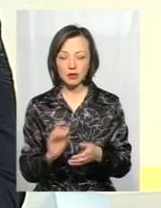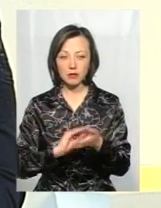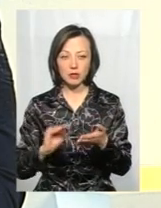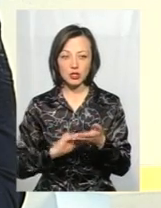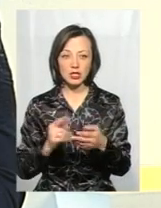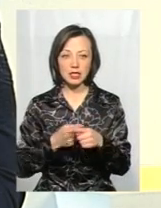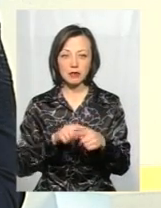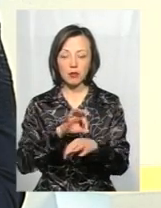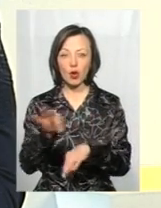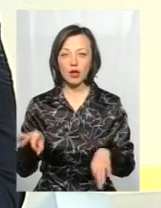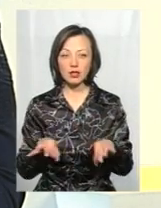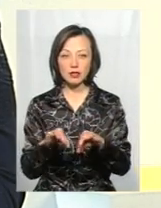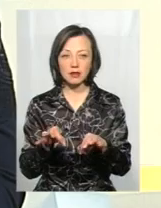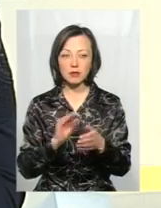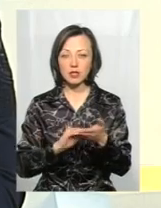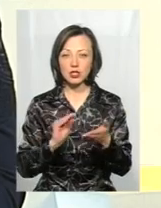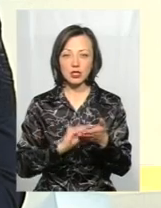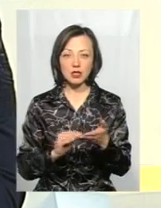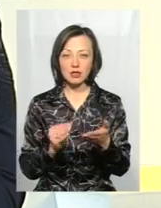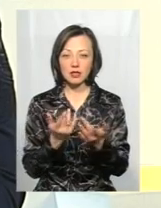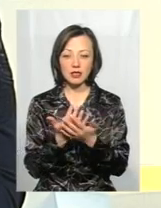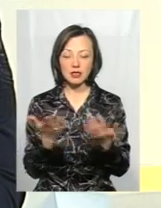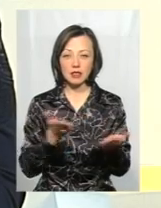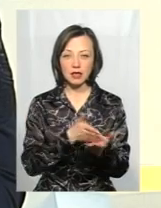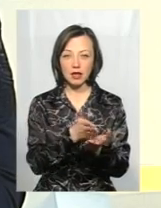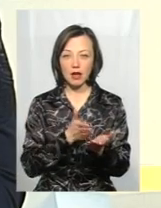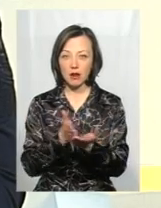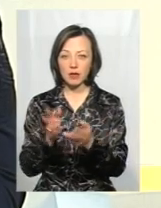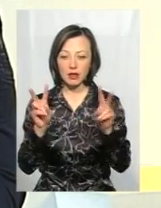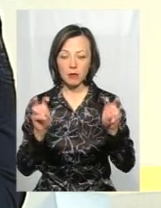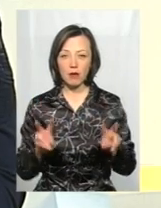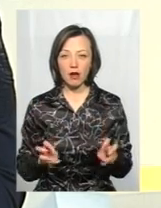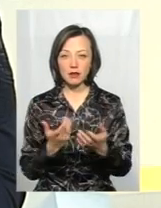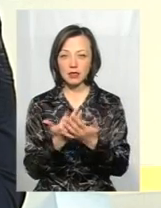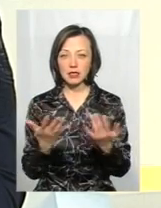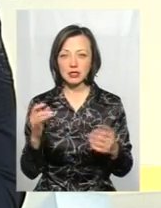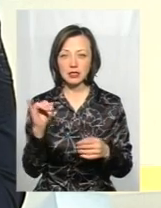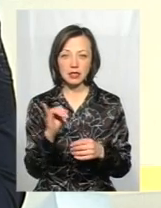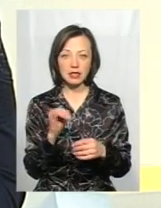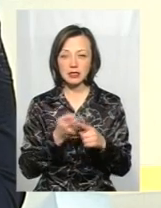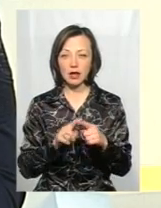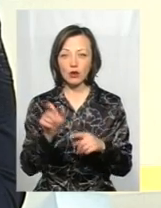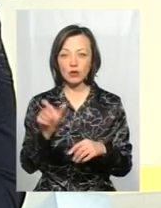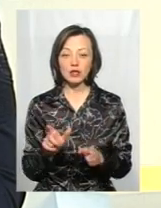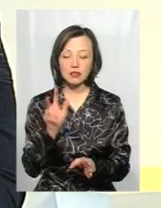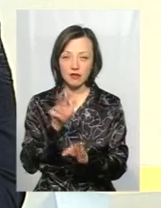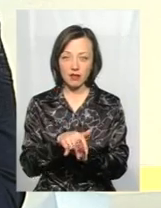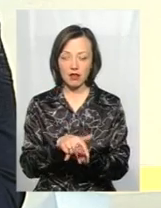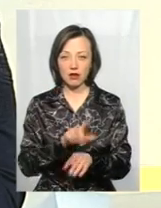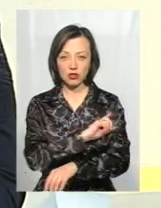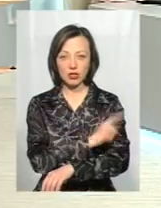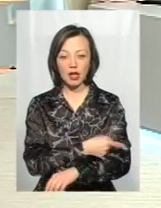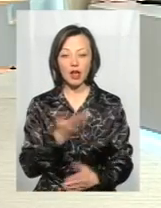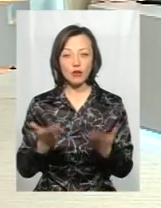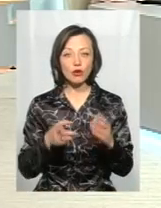ці проекти, причому проекти пише абсолютно різних напрямків, різних тематик, і ця людина завантажена.